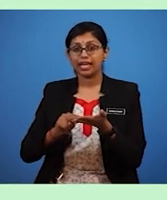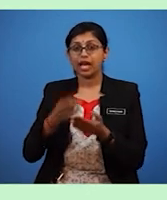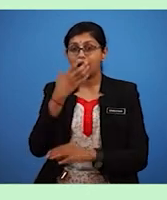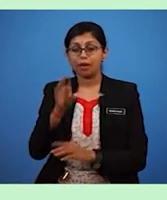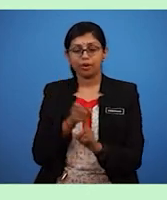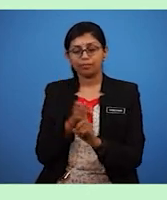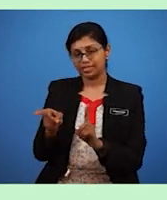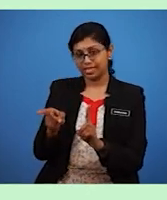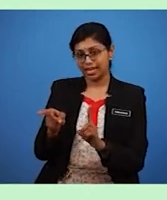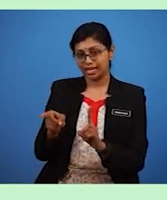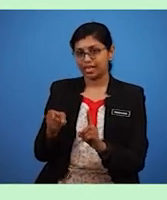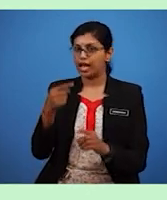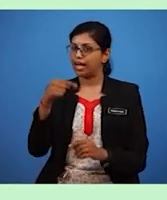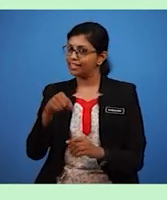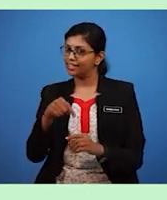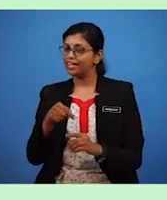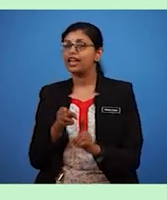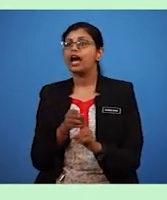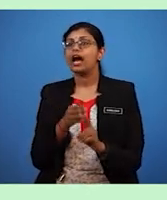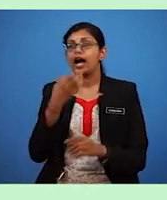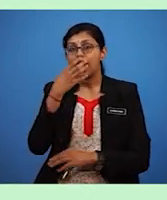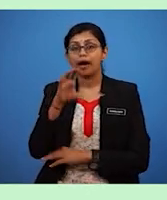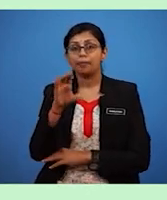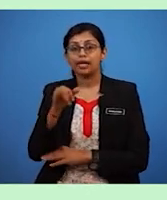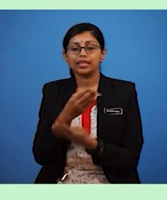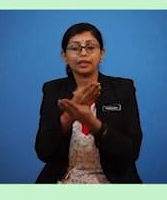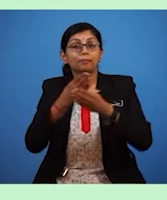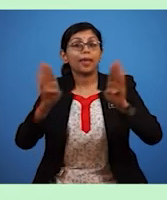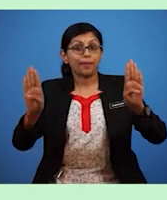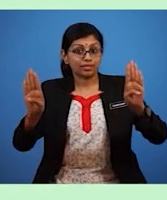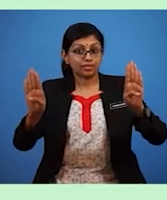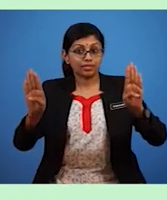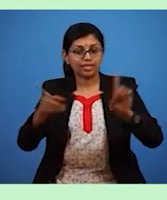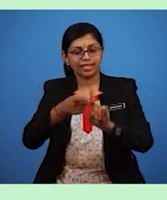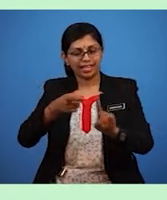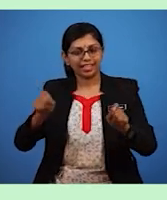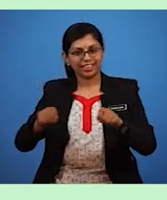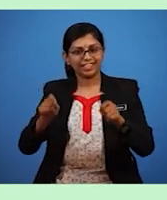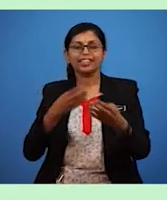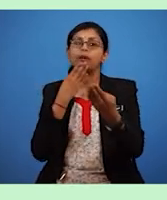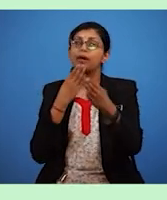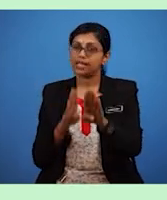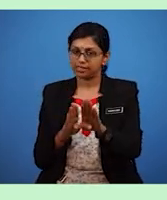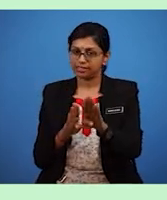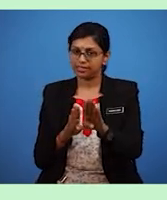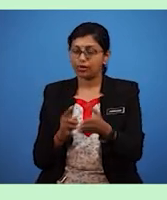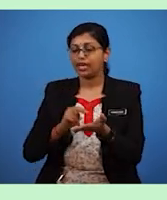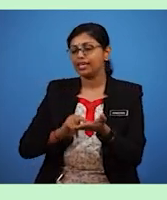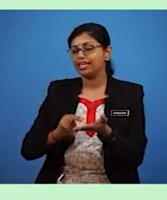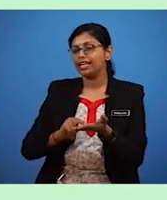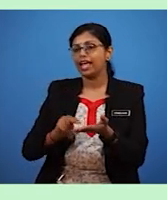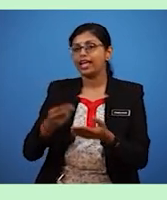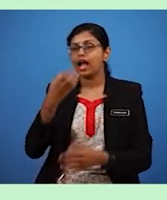yang terbebas dari tindak balas yang berlaku. Nilai haba yang